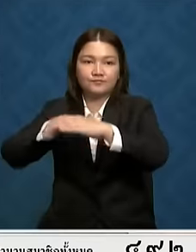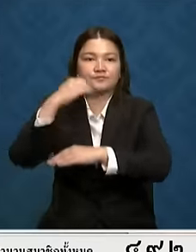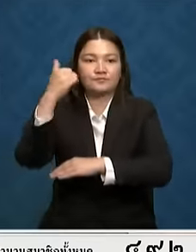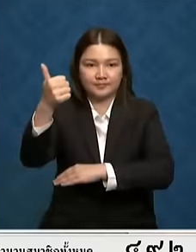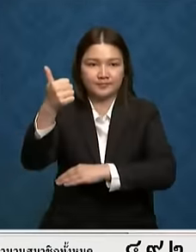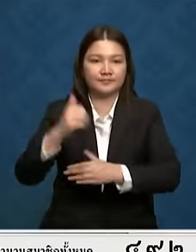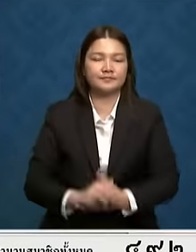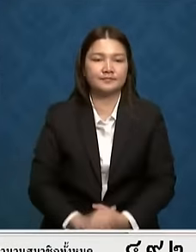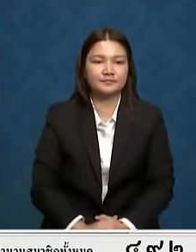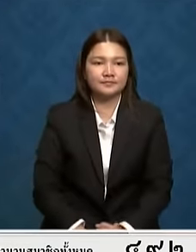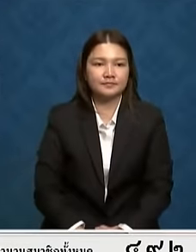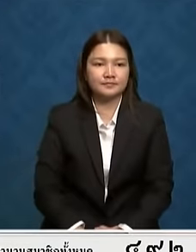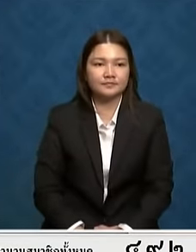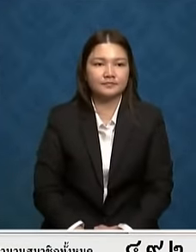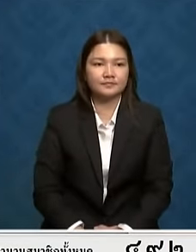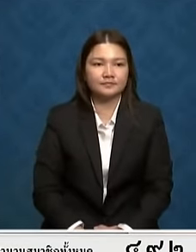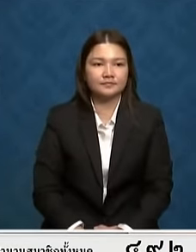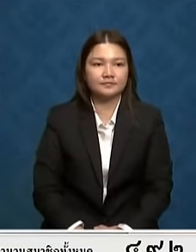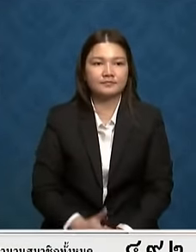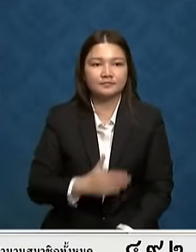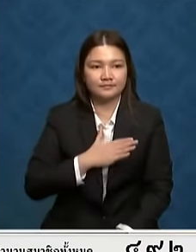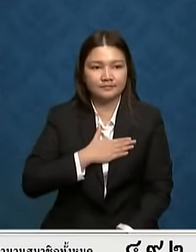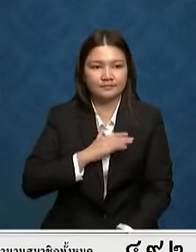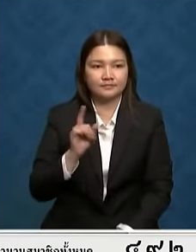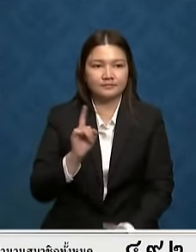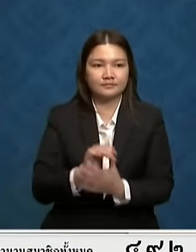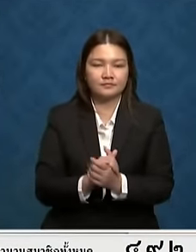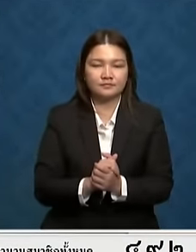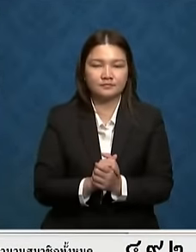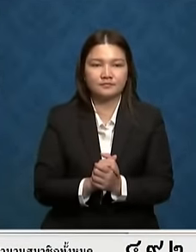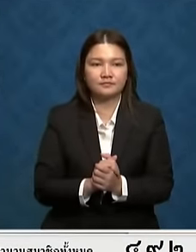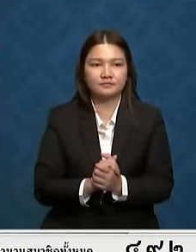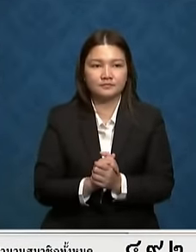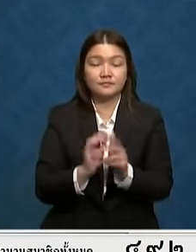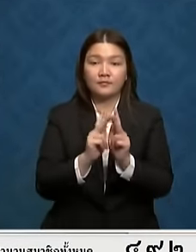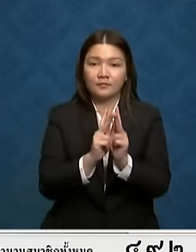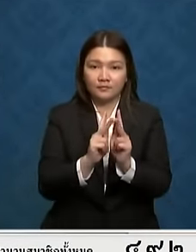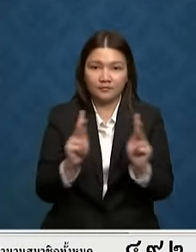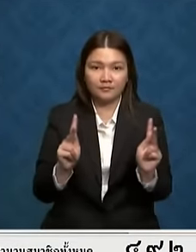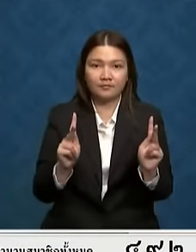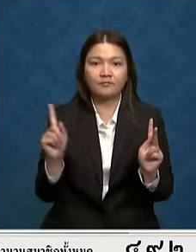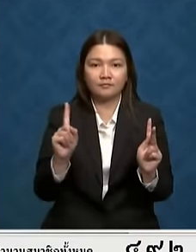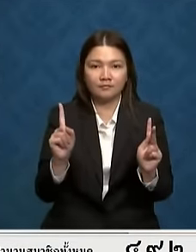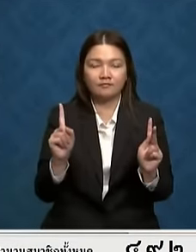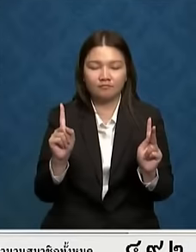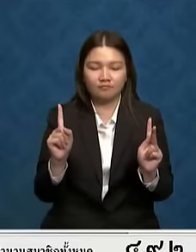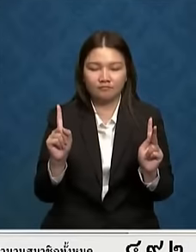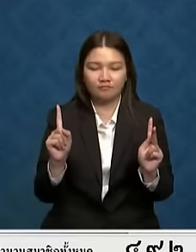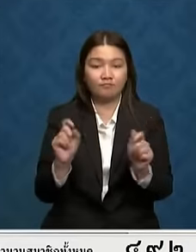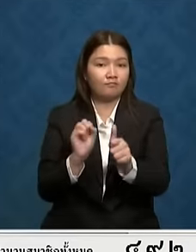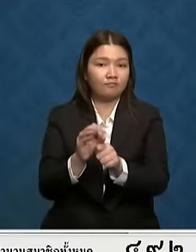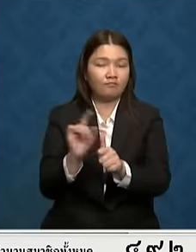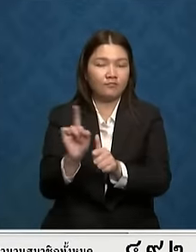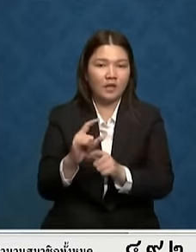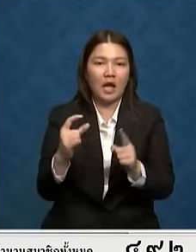ได้ท่านประธานที่เคารพการให้ความเห็นของคณะกรรมาธิการได้ให้ความเห็นเกี่ยวกับคำ